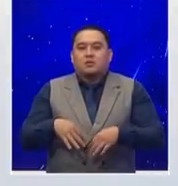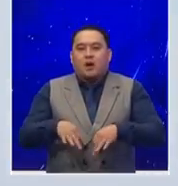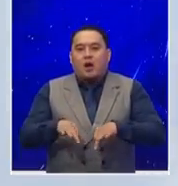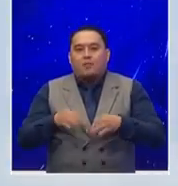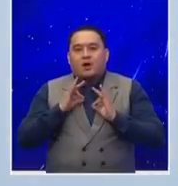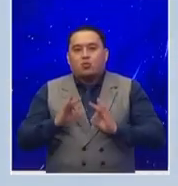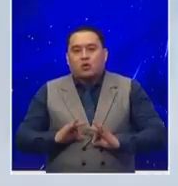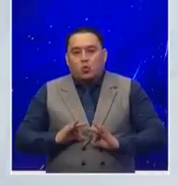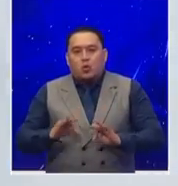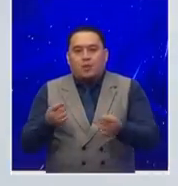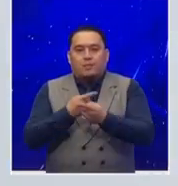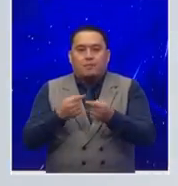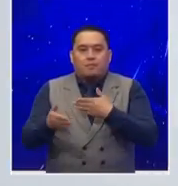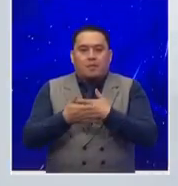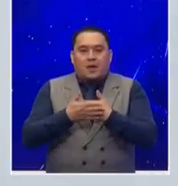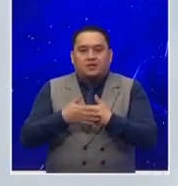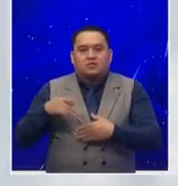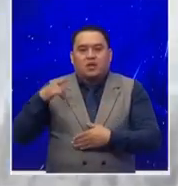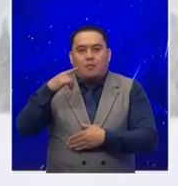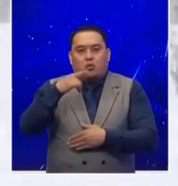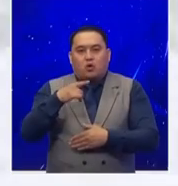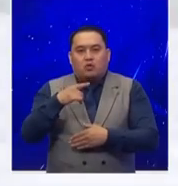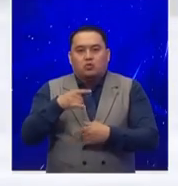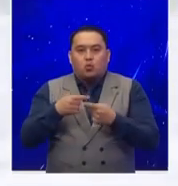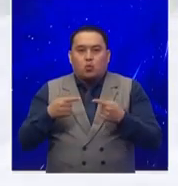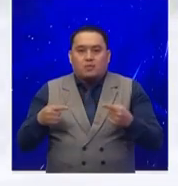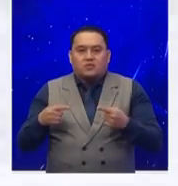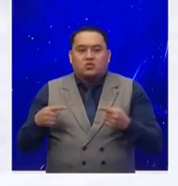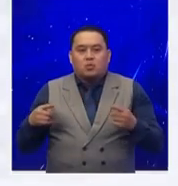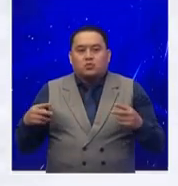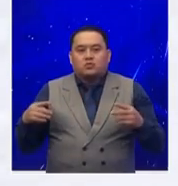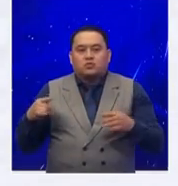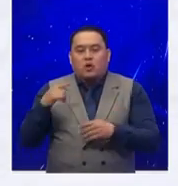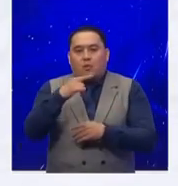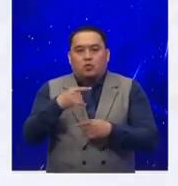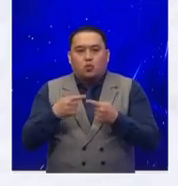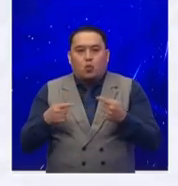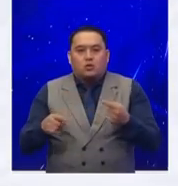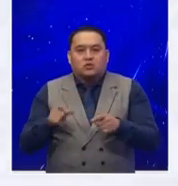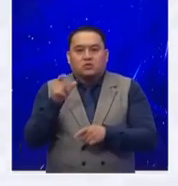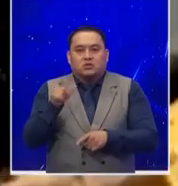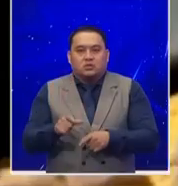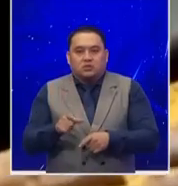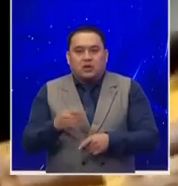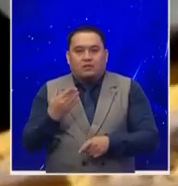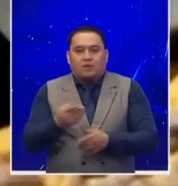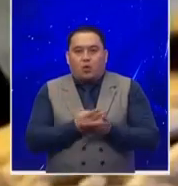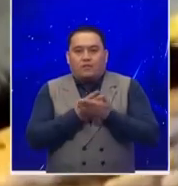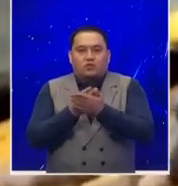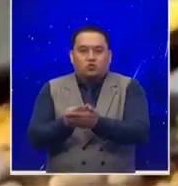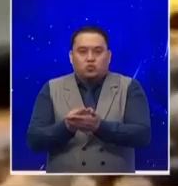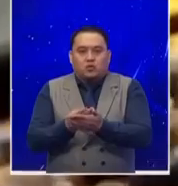транспортная прокуратура, перед крушением самолет в небе столкнулся с другим воздушным судном. Пилот другого самолета «Цесна»